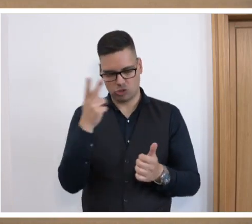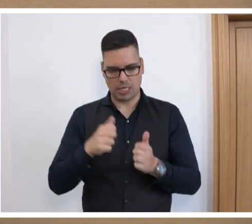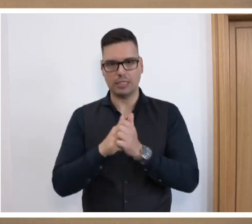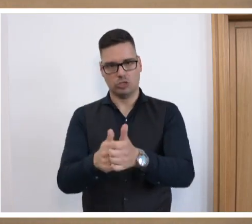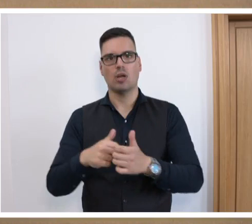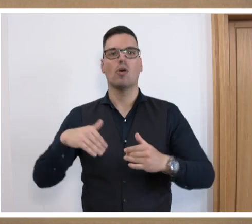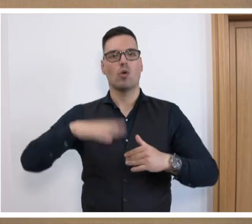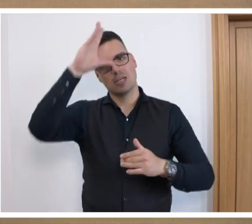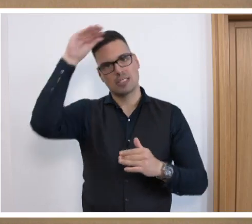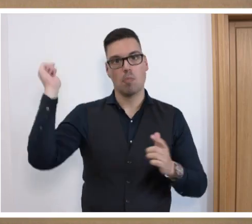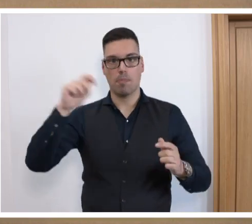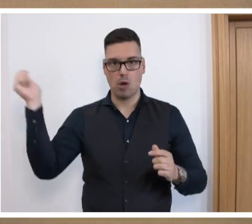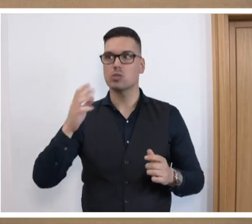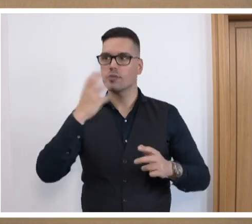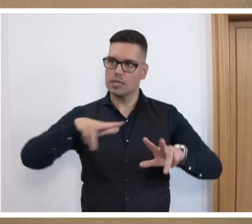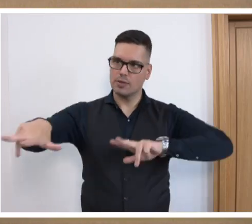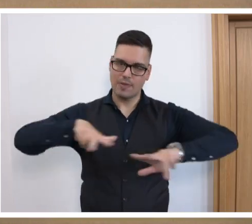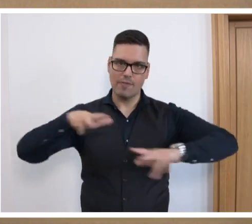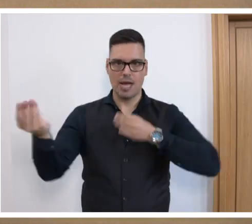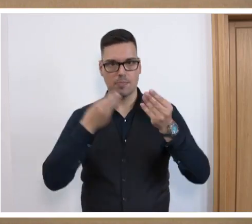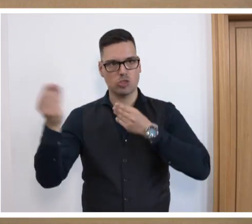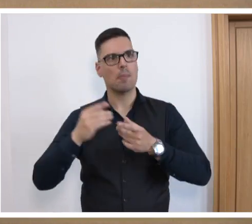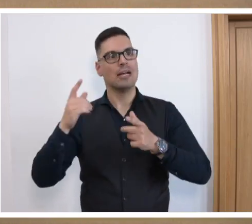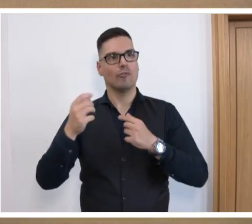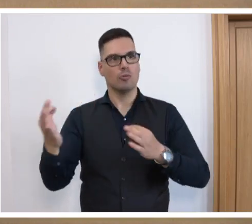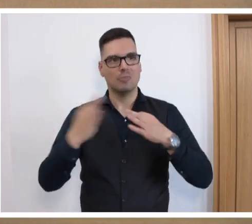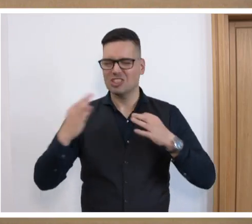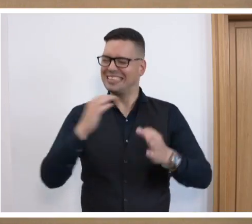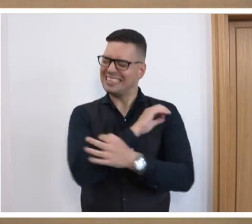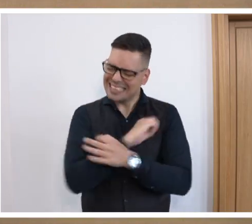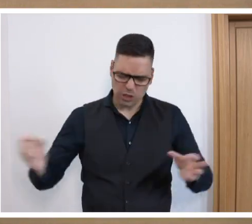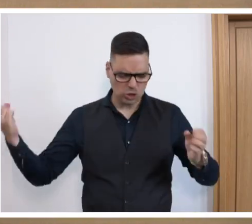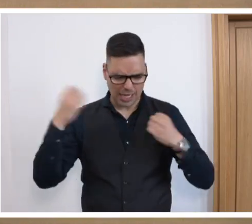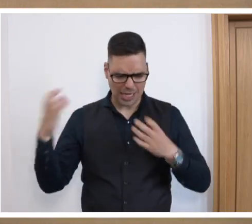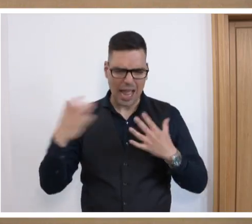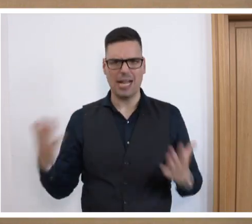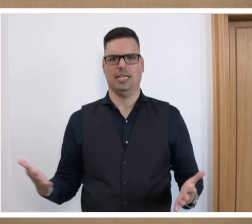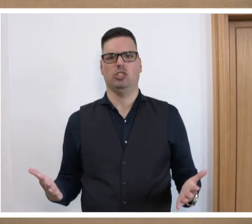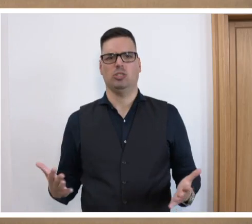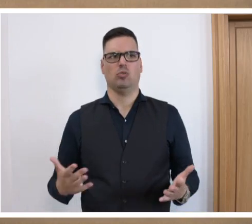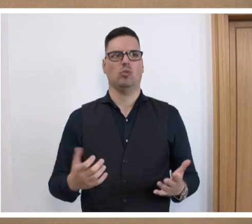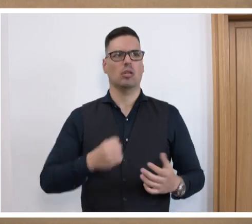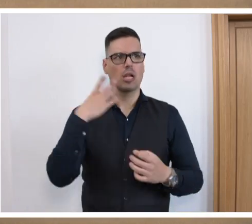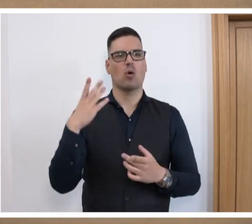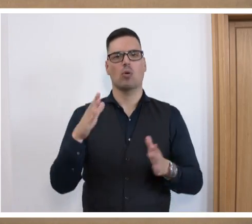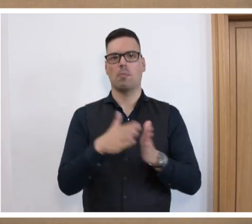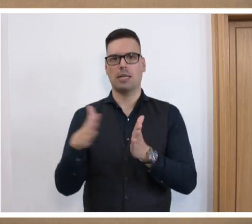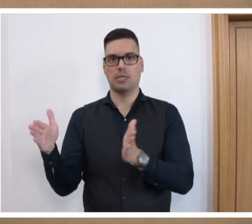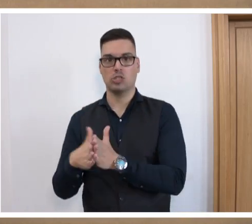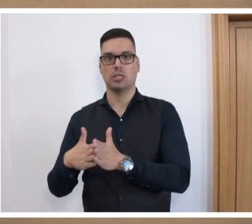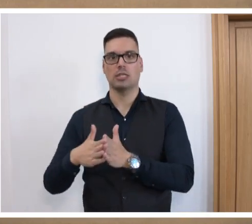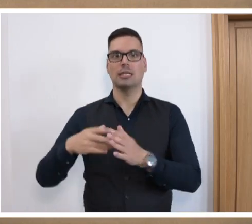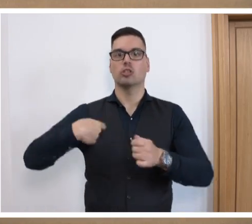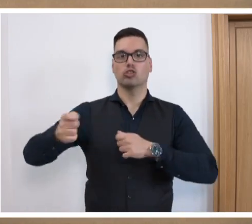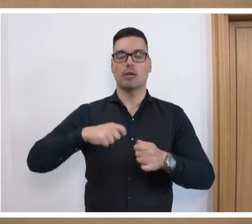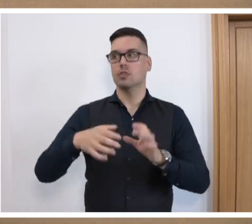vor der Sommerpause möchten wir das Verfahren besprechen. Aber was unerklärlich ist, möchte ich an der Stelle sagen, da spreche ich bewusst auch die parlamentarische Geschäftsführerin an.